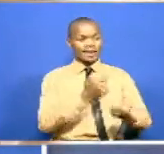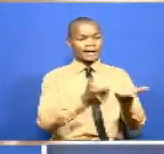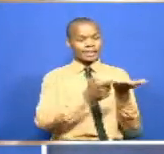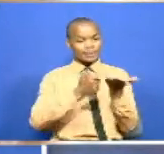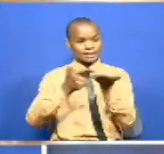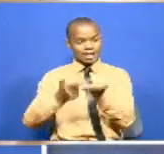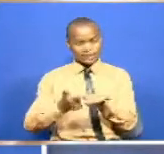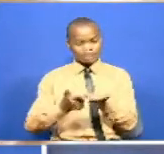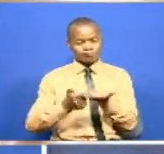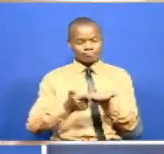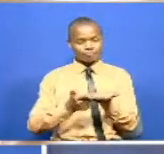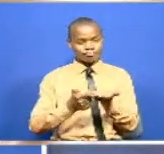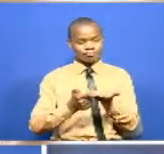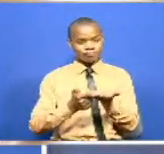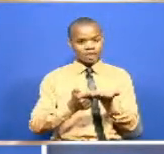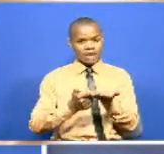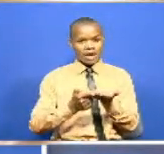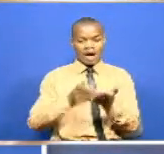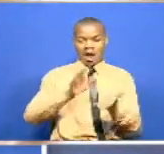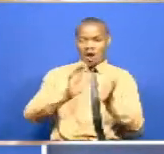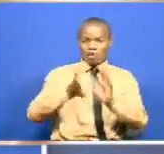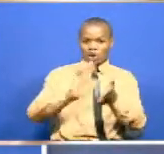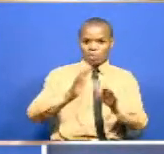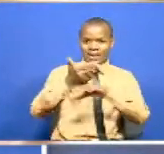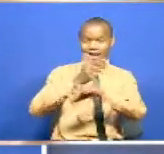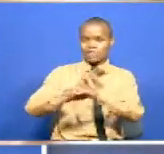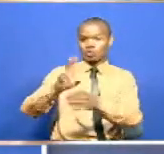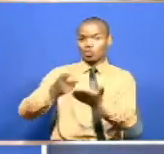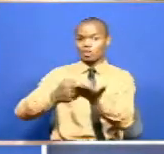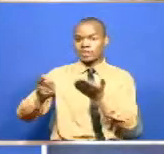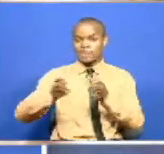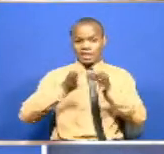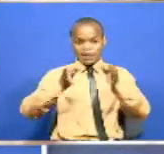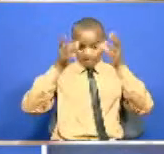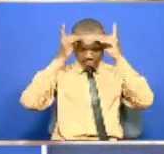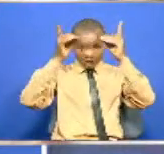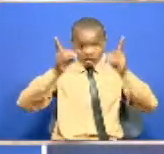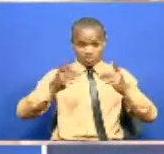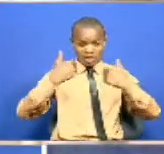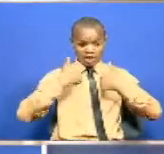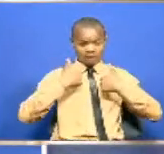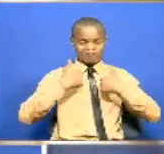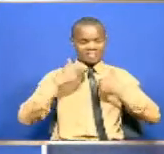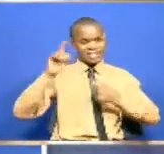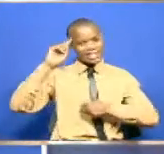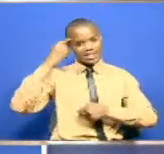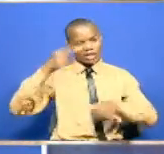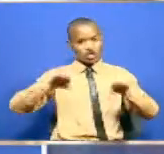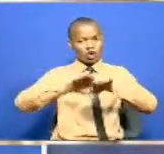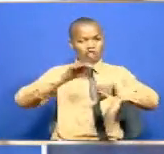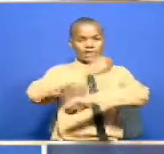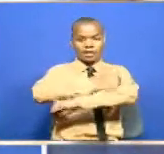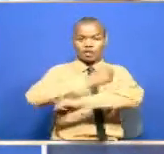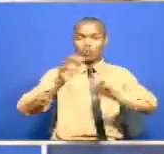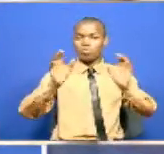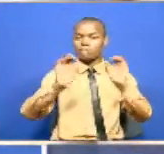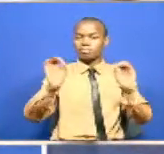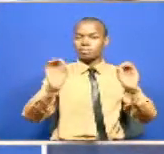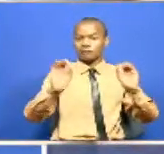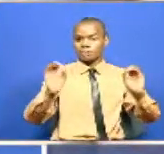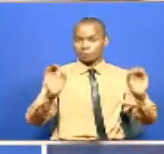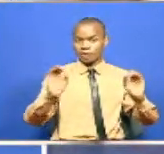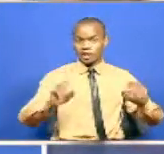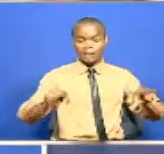if a decision shall be made, it will be made based on facts. Nobody is thinking of closing the schools again. And nobody is